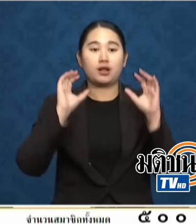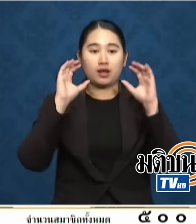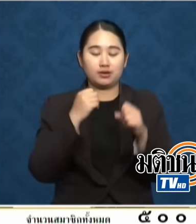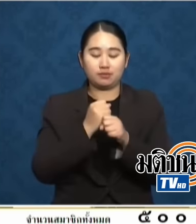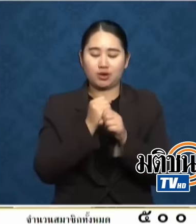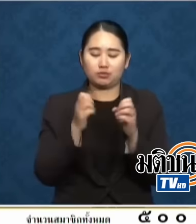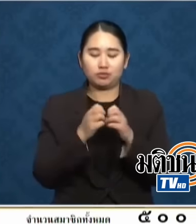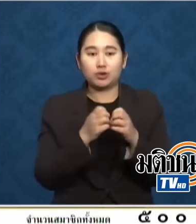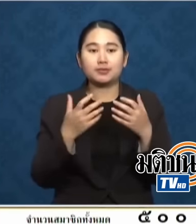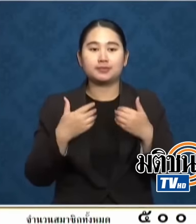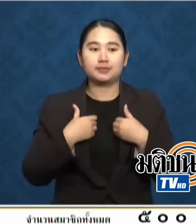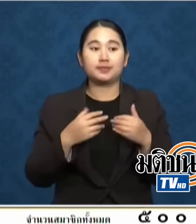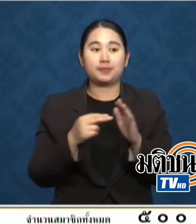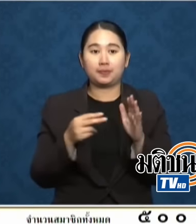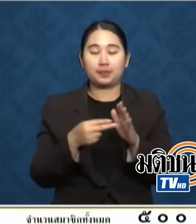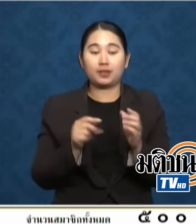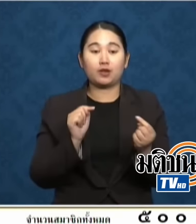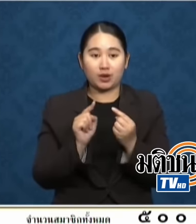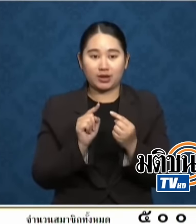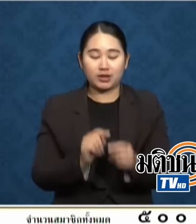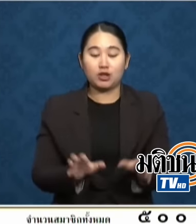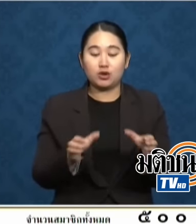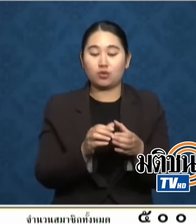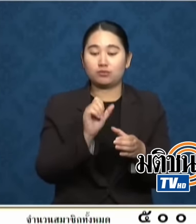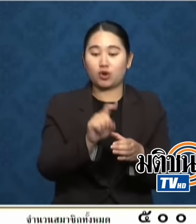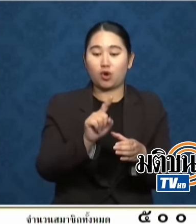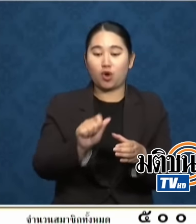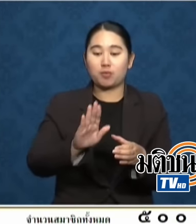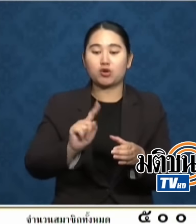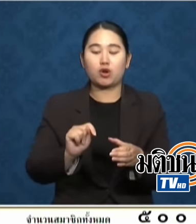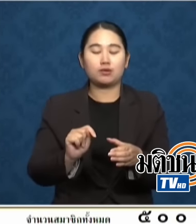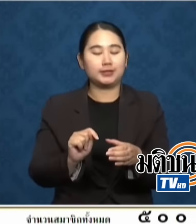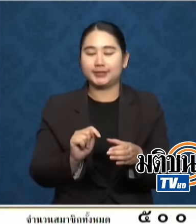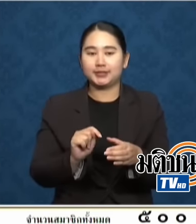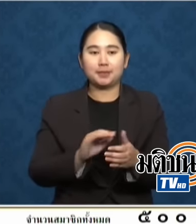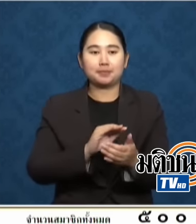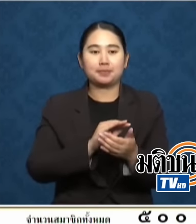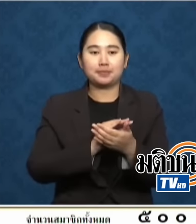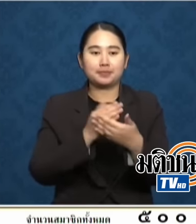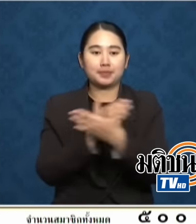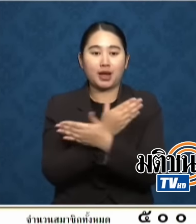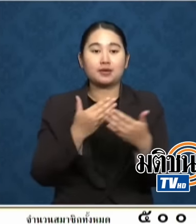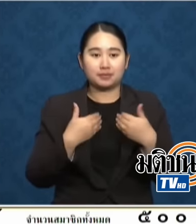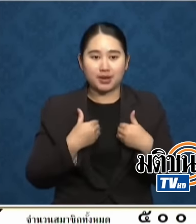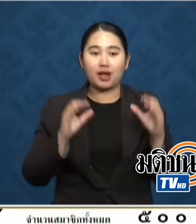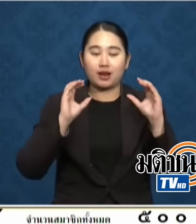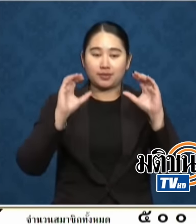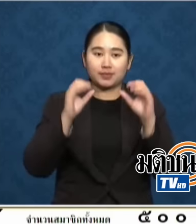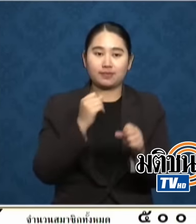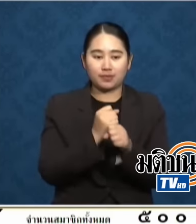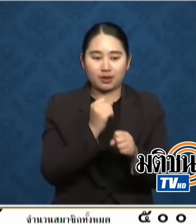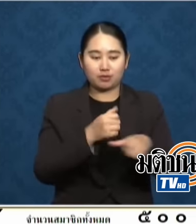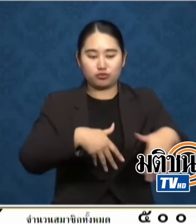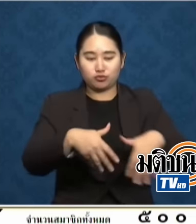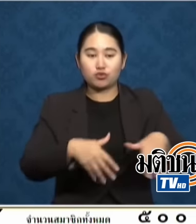ซึ่งมันทำให้เจตนารมณ์ของการมีสอบต.นั้นถูกเปลี่ยนไป แทนที่จะให้ฝ่ายพลเรือนมีอำนาจมีบ